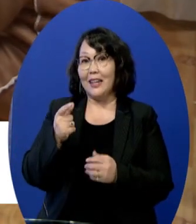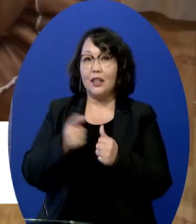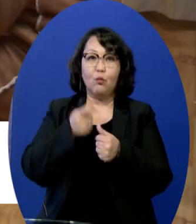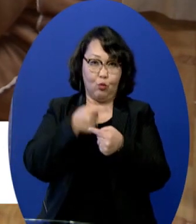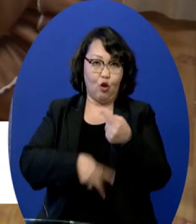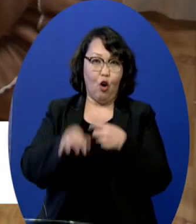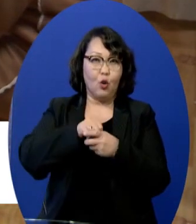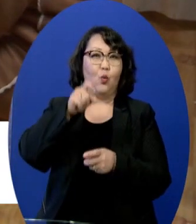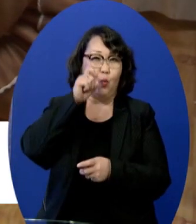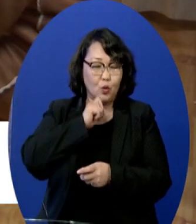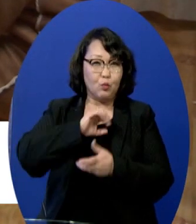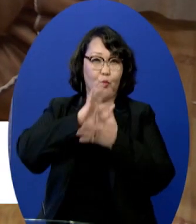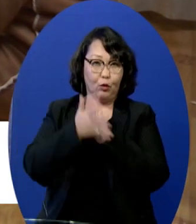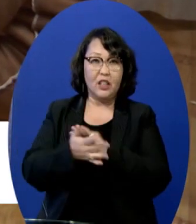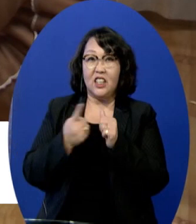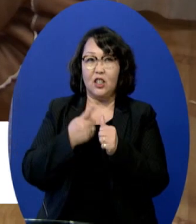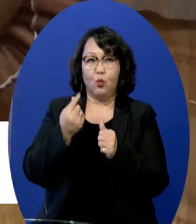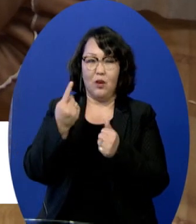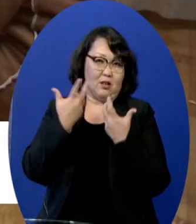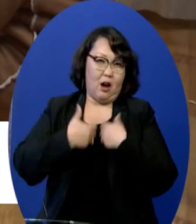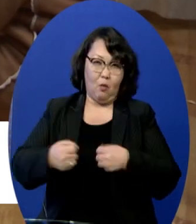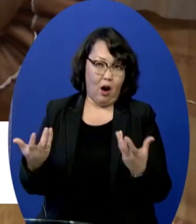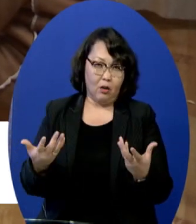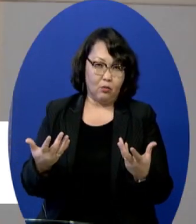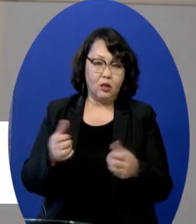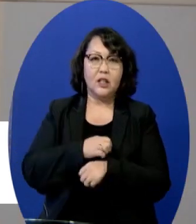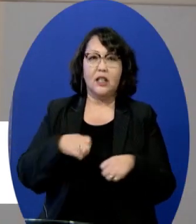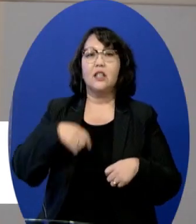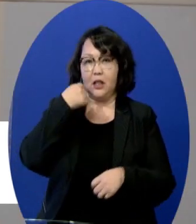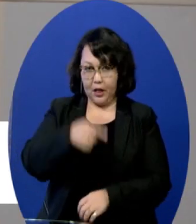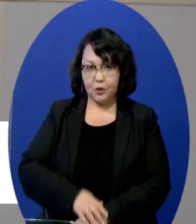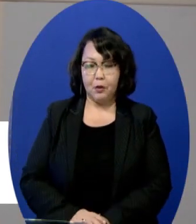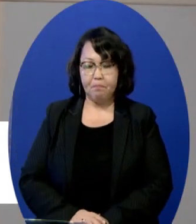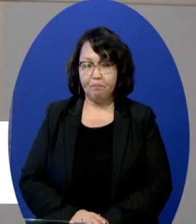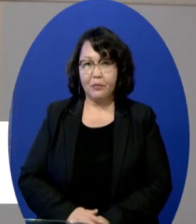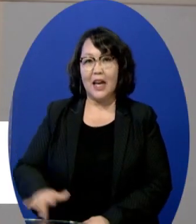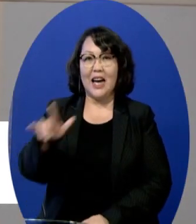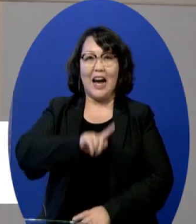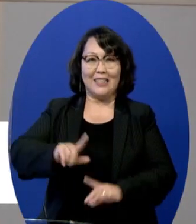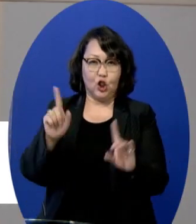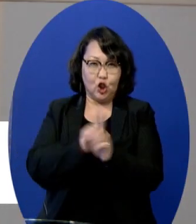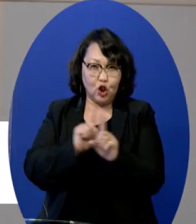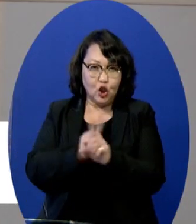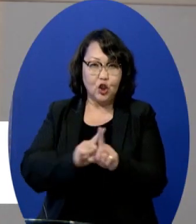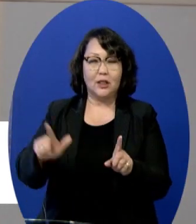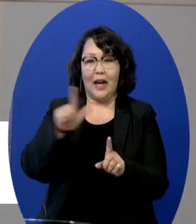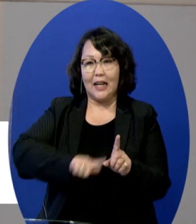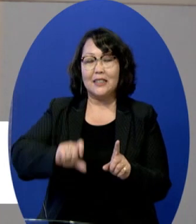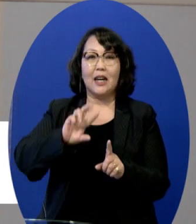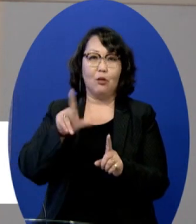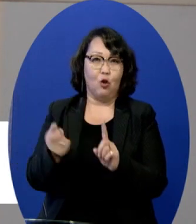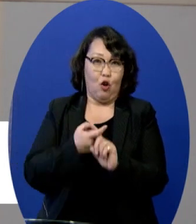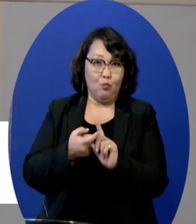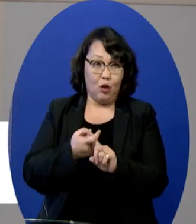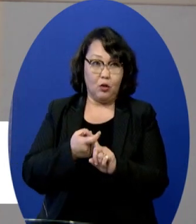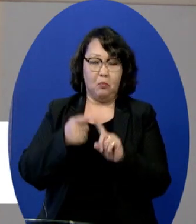хүсэлтэйч энэ хүсэлтийг нь хинч хүлээж авдаггүй тухай ингэж ирлээ. Газар мазраа ингээ хөдөлт гэсэн. За юу ч асан газаргаа алан малвтай болж ижил бол. Тэгхгүй